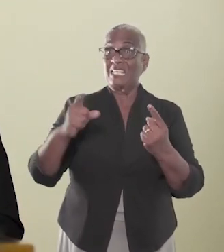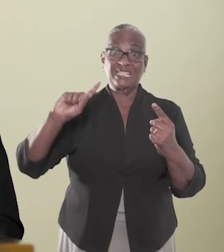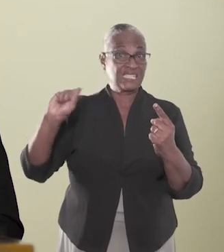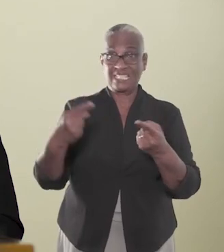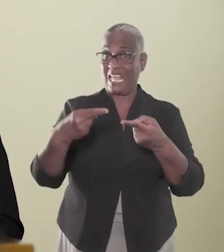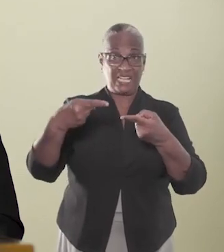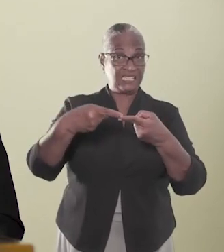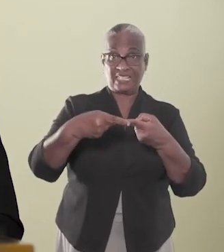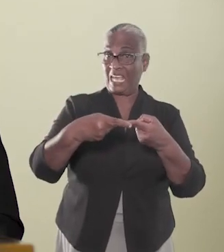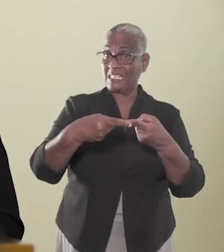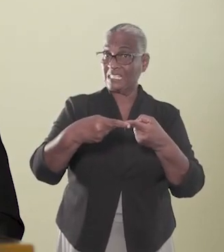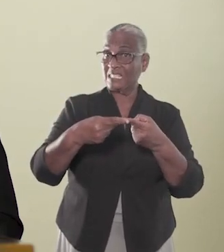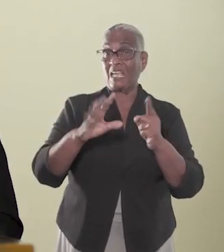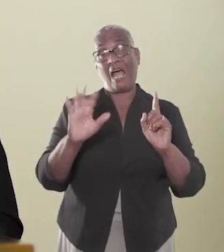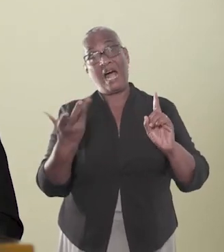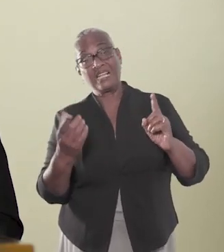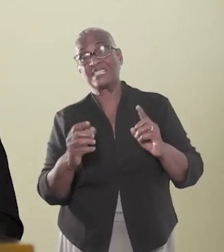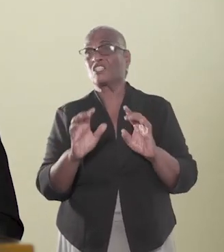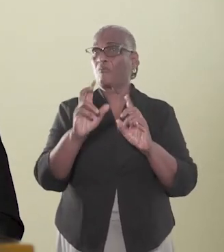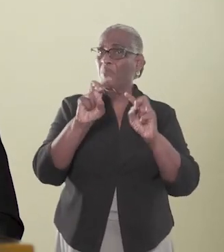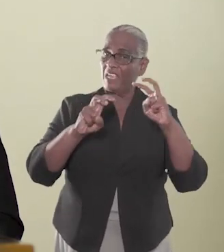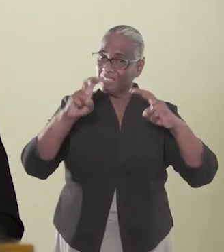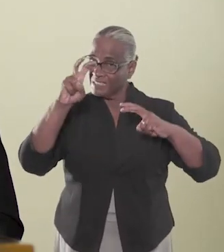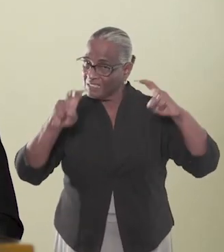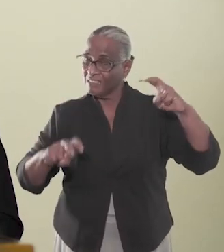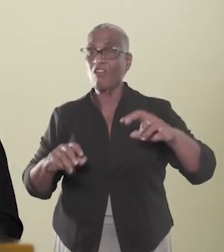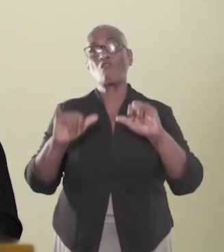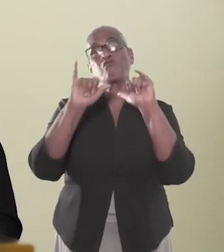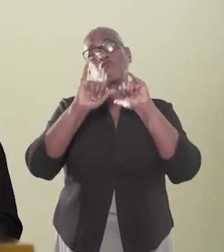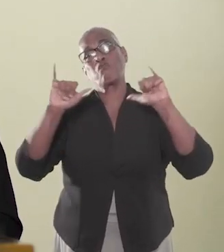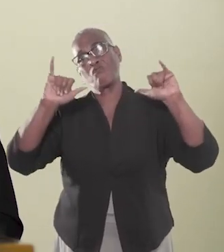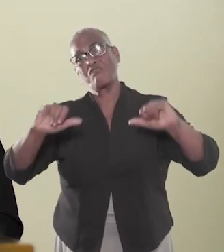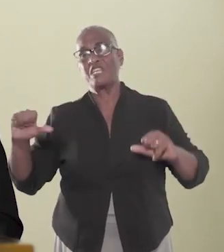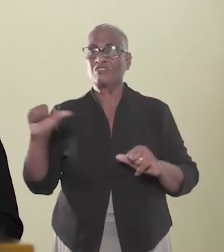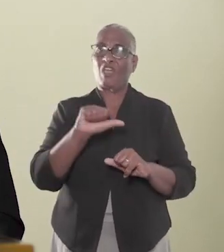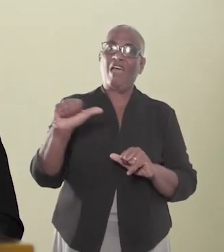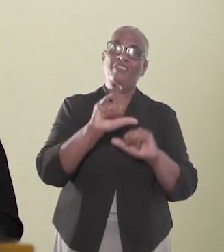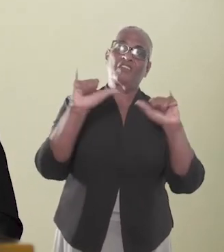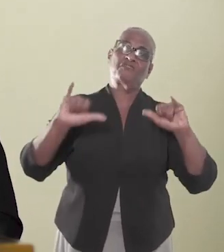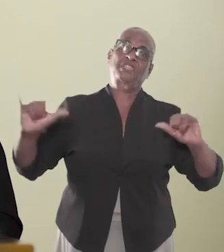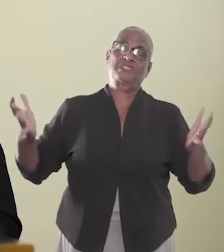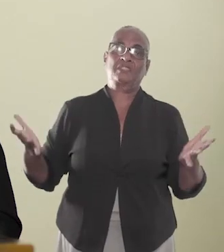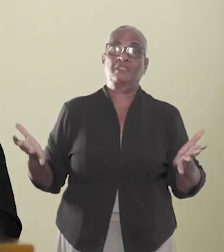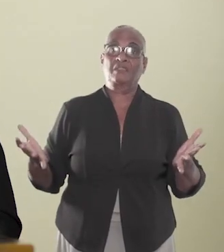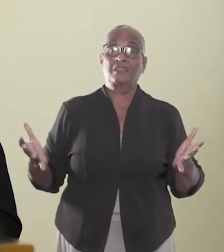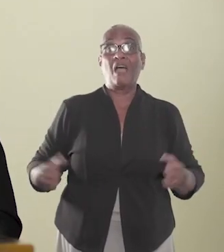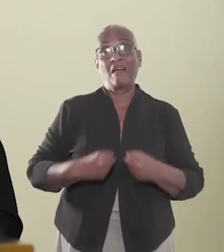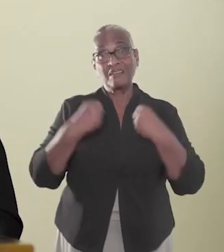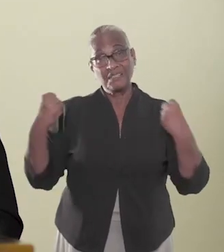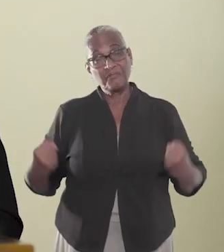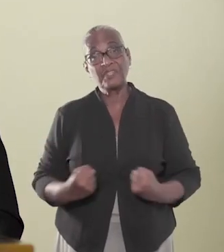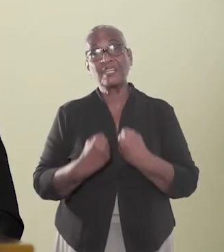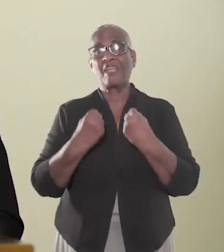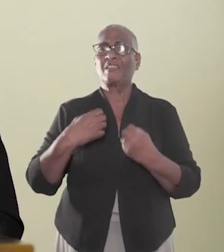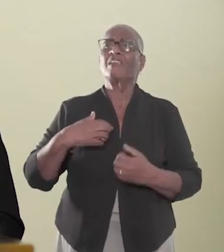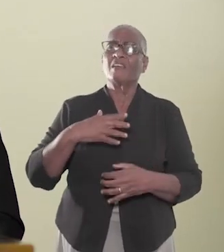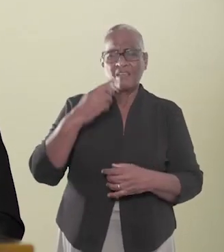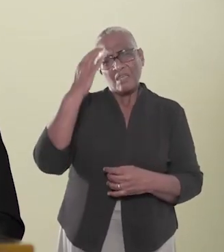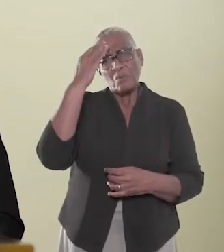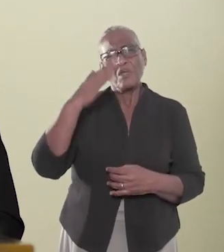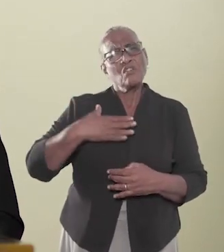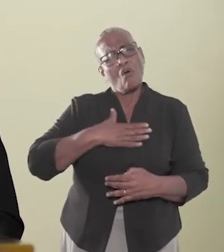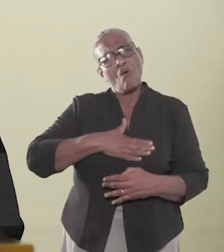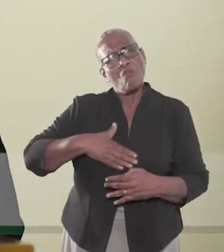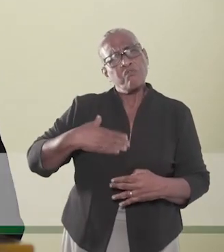sneltesten willen introduceren als entry-screening voor dansviesten of andere festijnen. Het is bekend